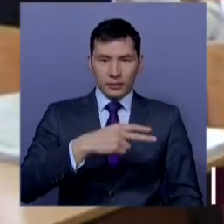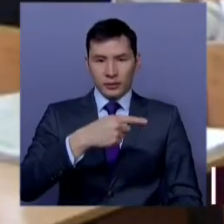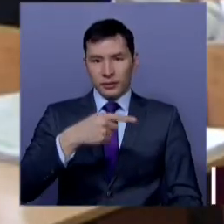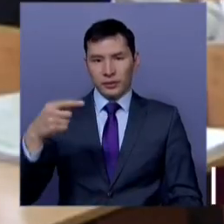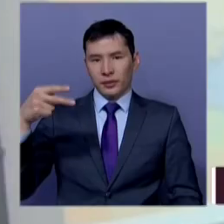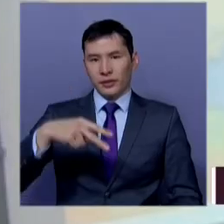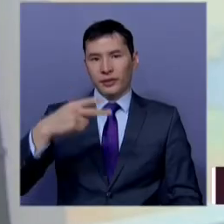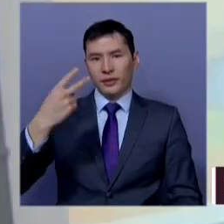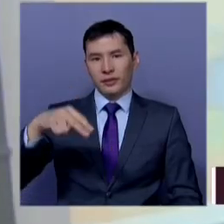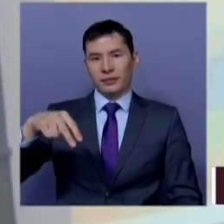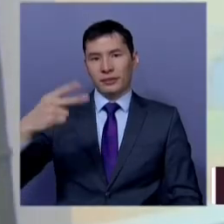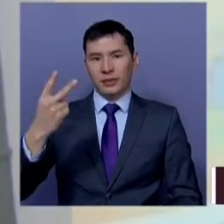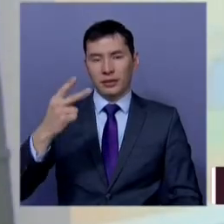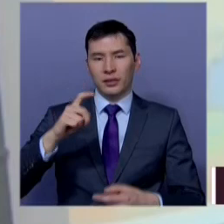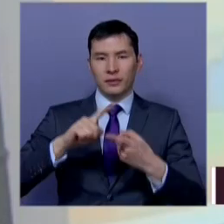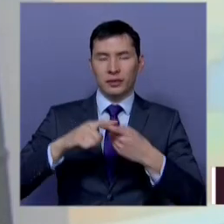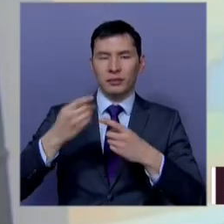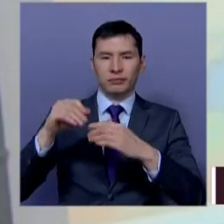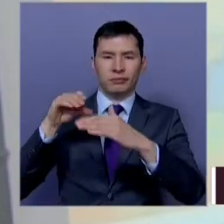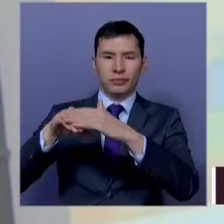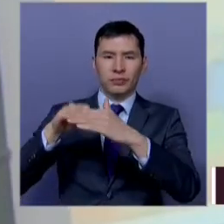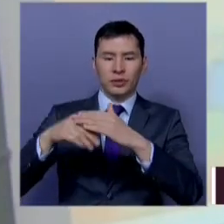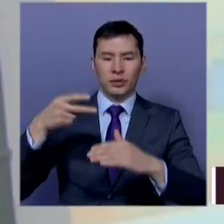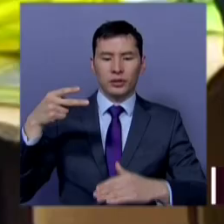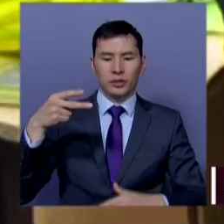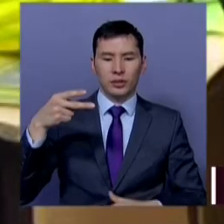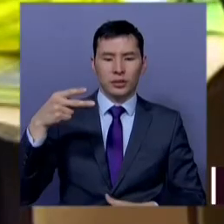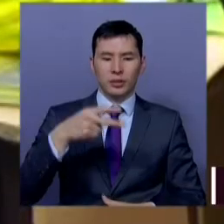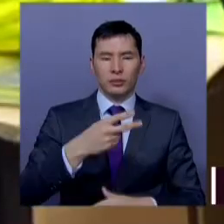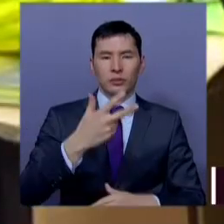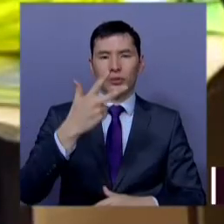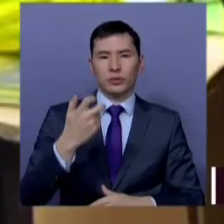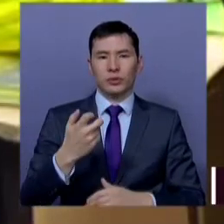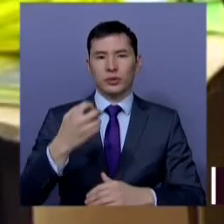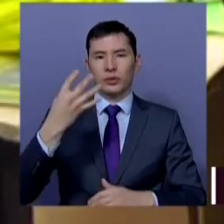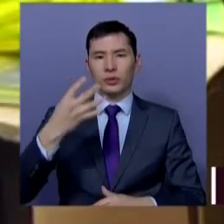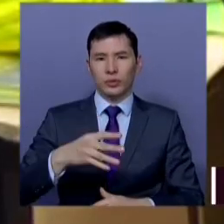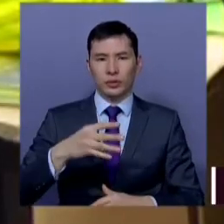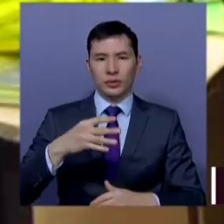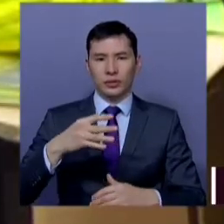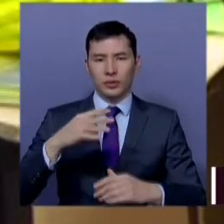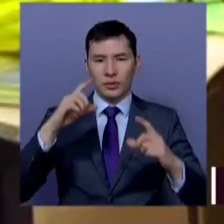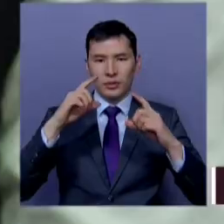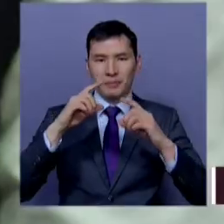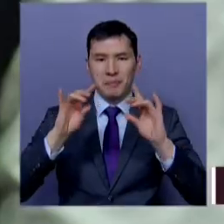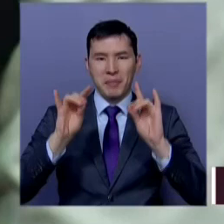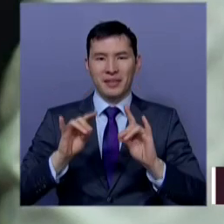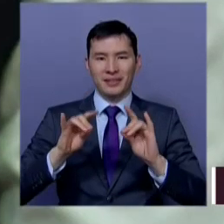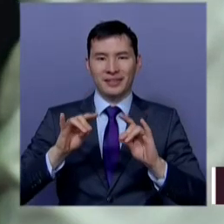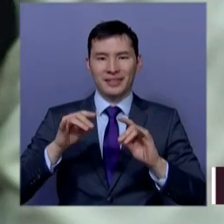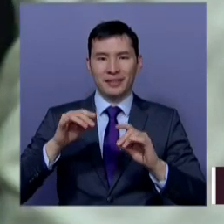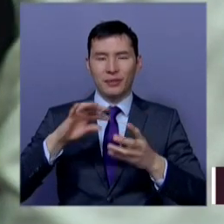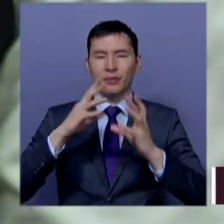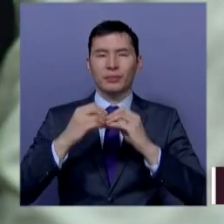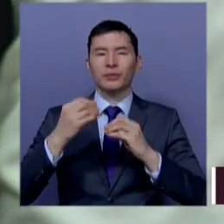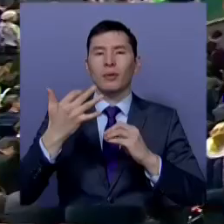2020-2022 жылдары жеке инвестициялар есебінен 2240 орынды 4 мектеп ашу жоспарлануда. Осылайша бұл шаралар 2 ауысымда білім